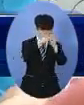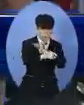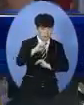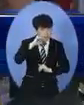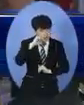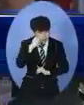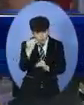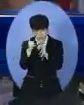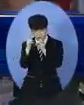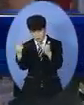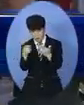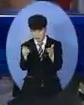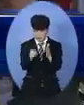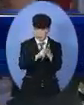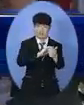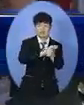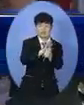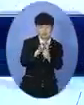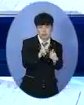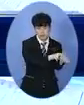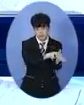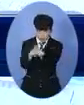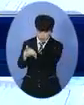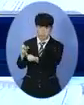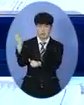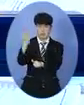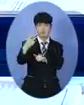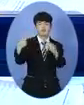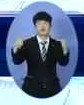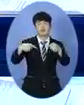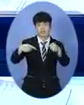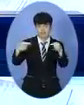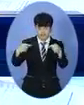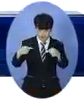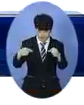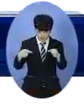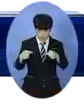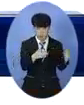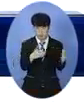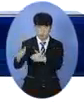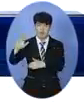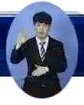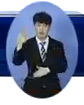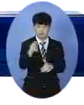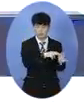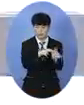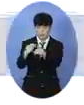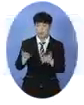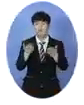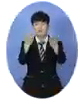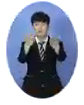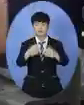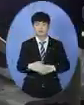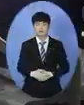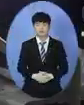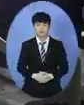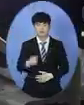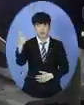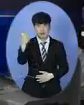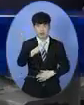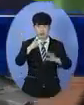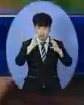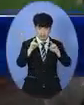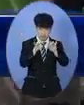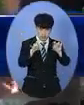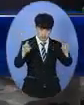서비스와 출입국 관리소의 정보 박람회, 상담 등이 마련돼 각종 민원 해결과 정보를 제공했습니다. 이와